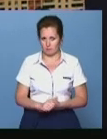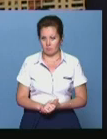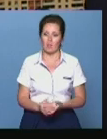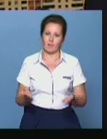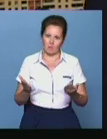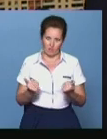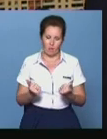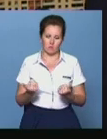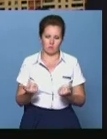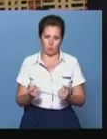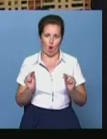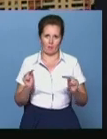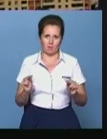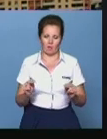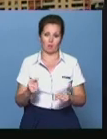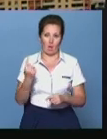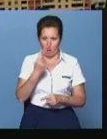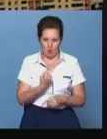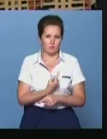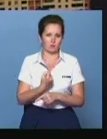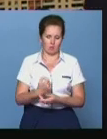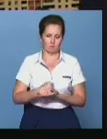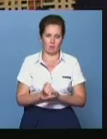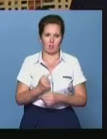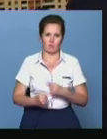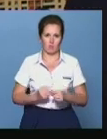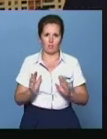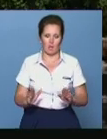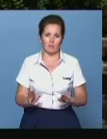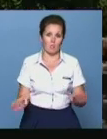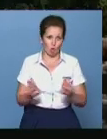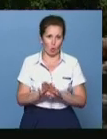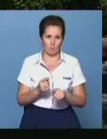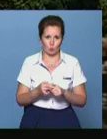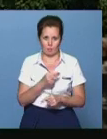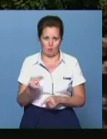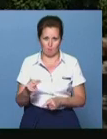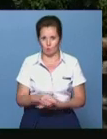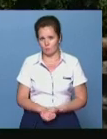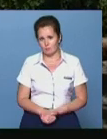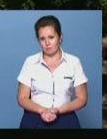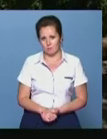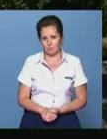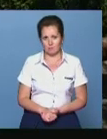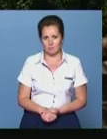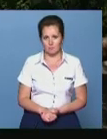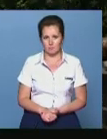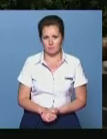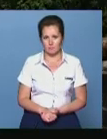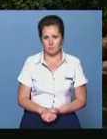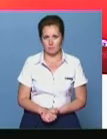Давайте эту тему как-то раз и навсегда уже закроем. Марина Баль, Илья Дерендяев, телеканал «Моя Удмуртия».